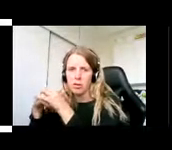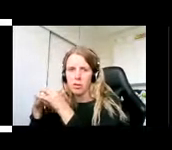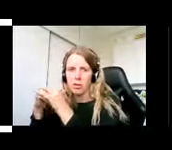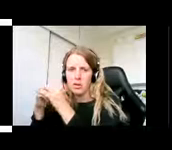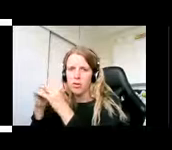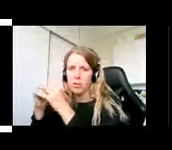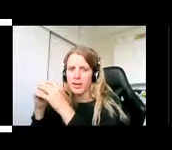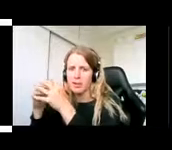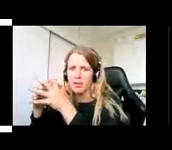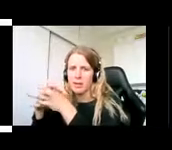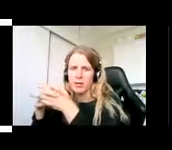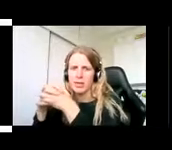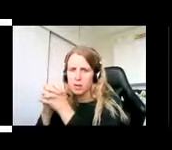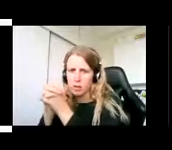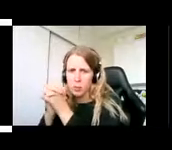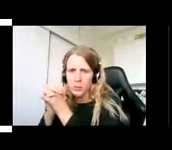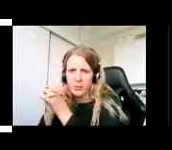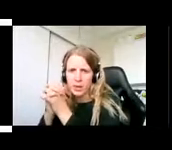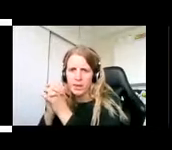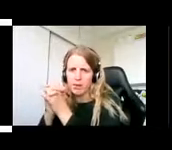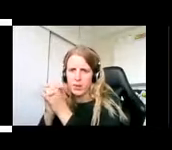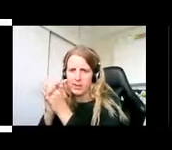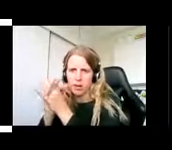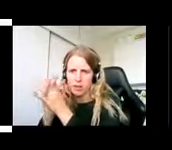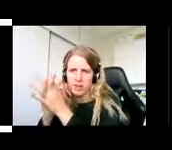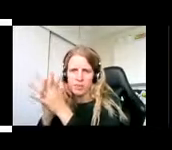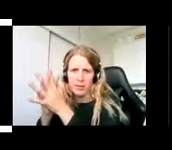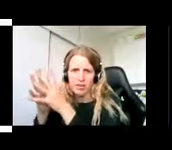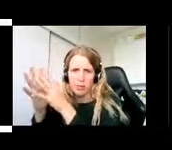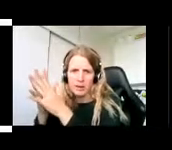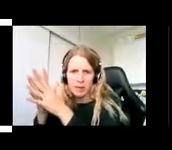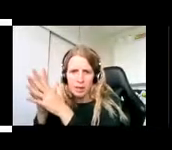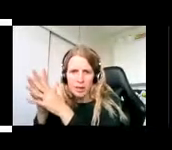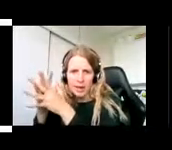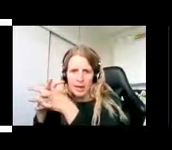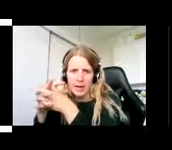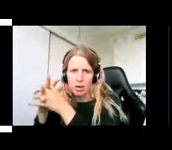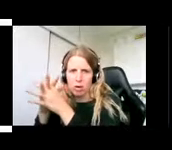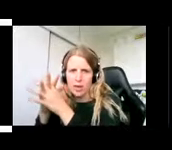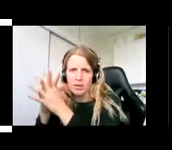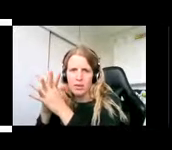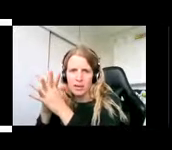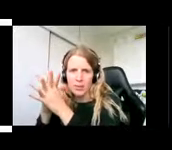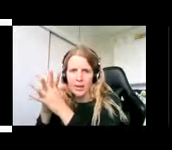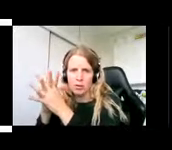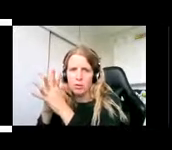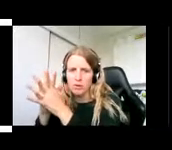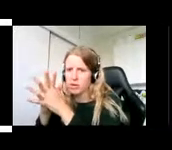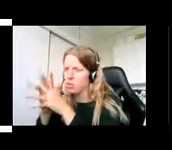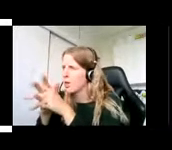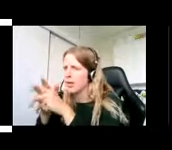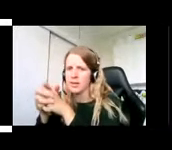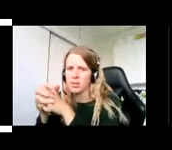over die informatie over risicogroepen. En verwijs naar de huisarts bij twijfel. En ook heel duidelijk maken dat het